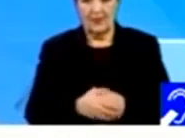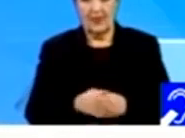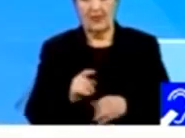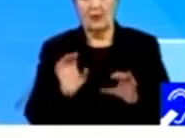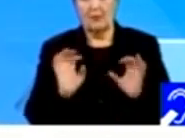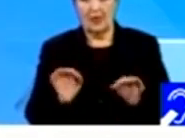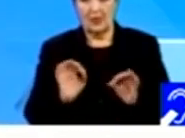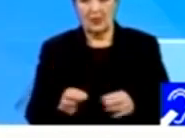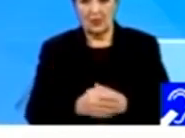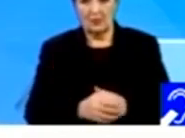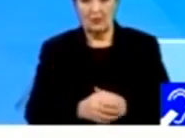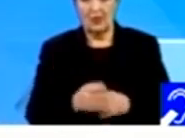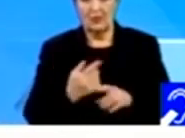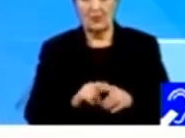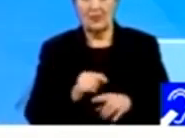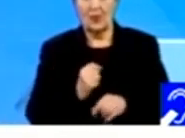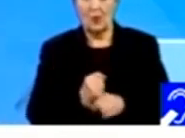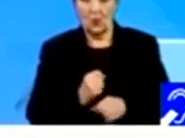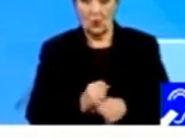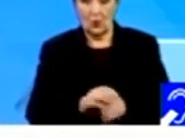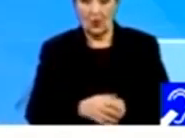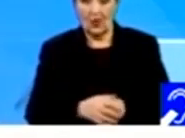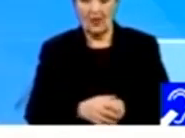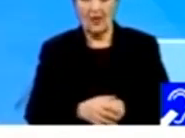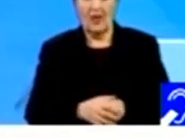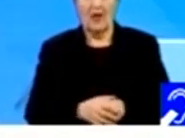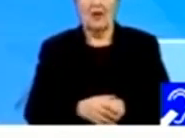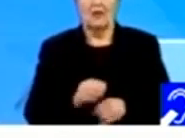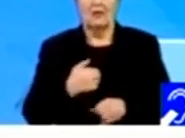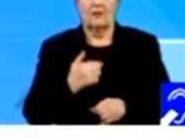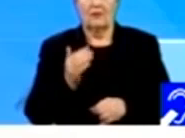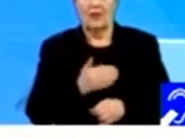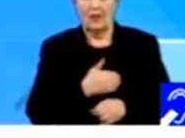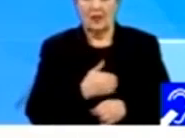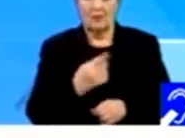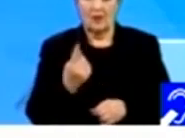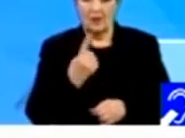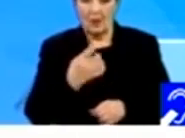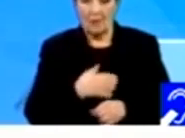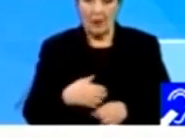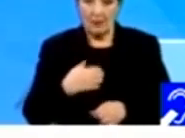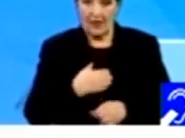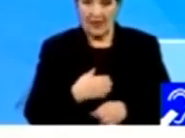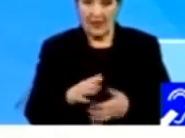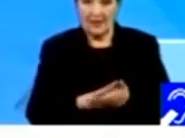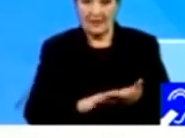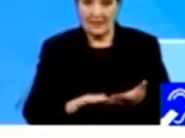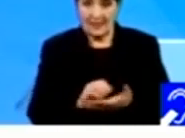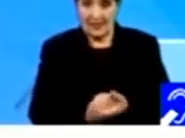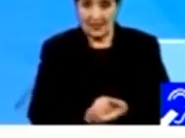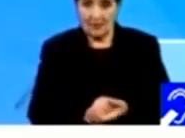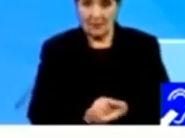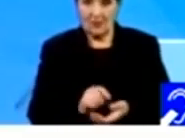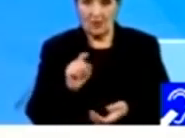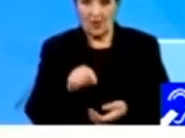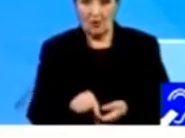principiu, în 4 ani de zile toate aceste lucruri. Dar vreau să știți și încă o chestiune, pentru că primăria se dărâmă și acolo